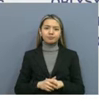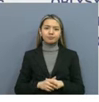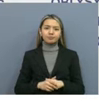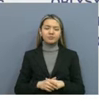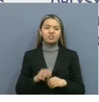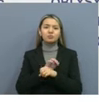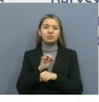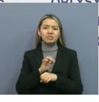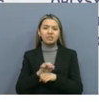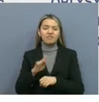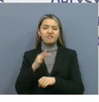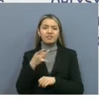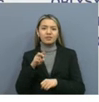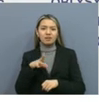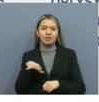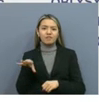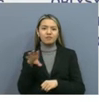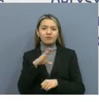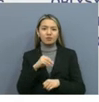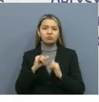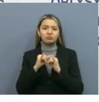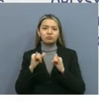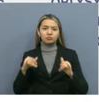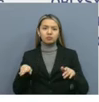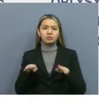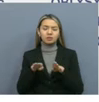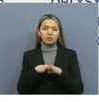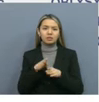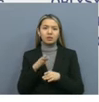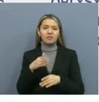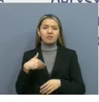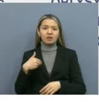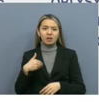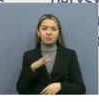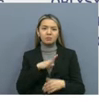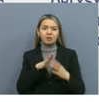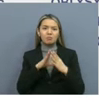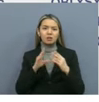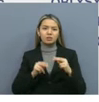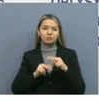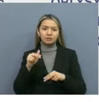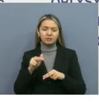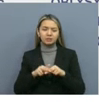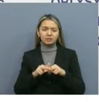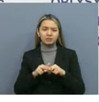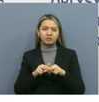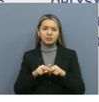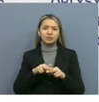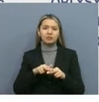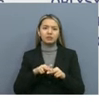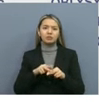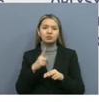Өндіріс саласының физикалық көлемінің индексінің артуына мынадай салалар ықпал етті. Машина құрылыс физикалық көлемінің индексі